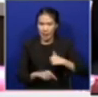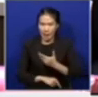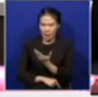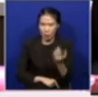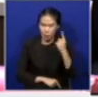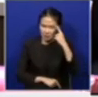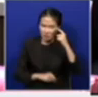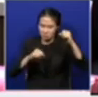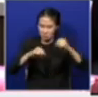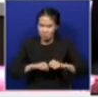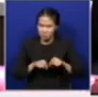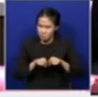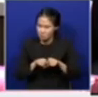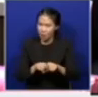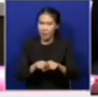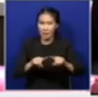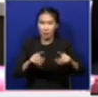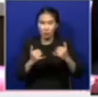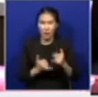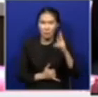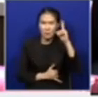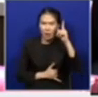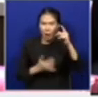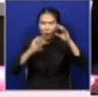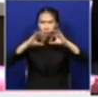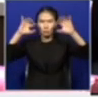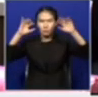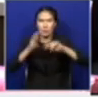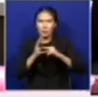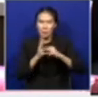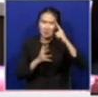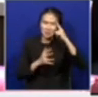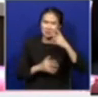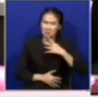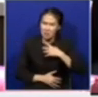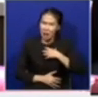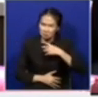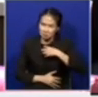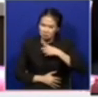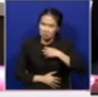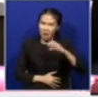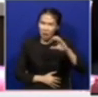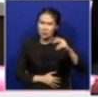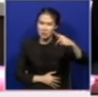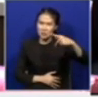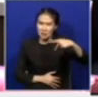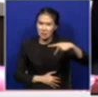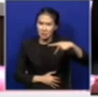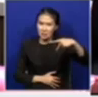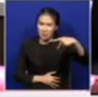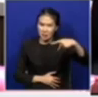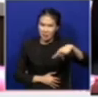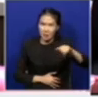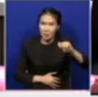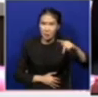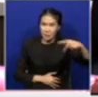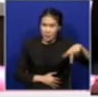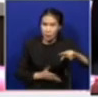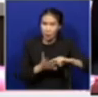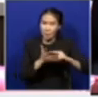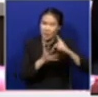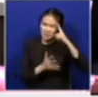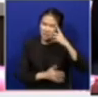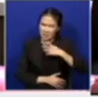ว่าจะยังไม่ดำเนินการนำความตกลง CPTPP เสนอคณะรัฐมนตรีอีกจนกว่าทุกฝ่ายจะเห็นพ้องไปในท